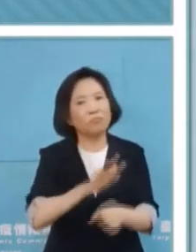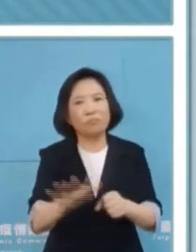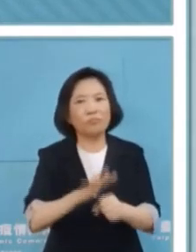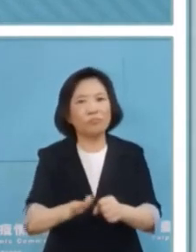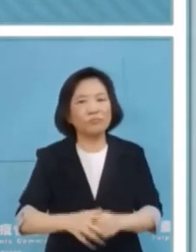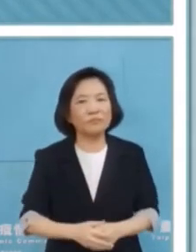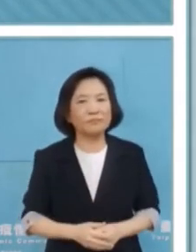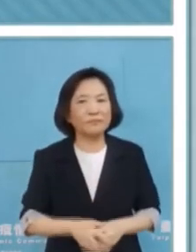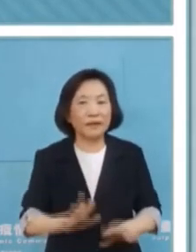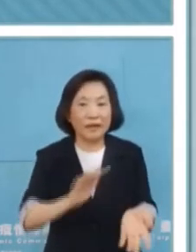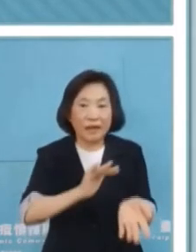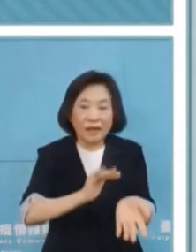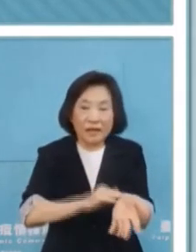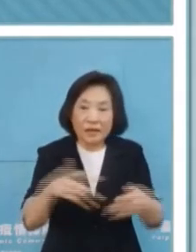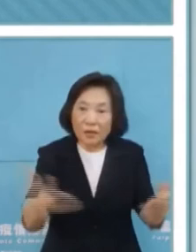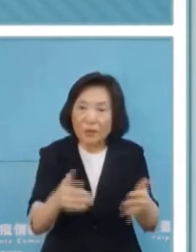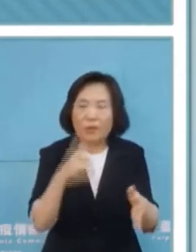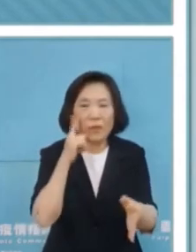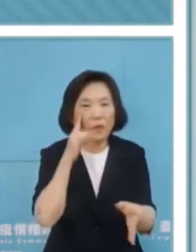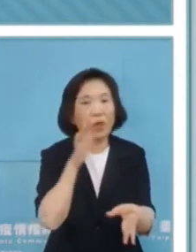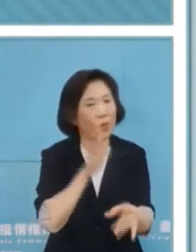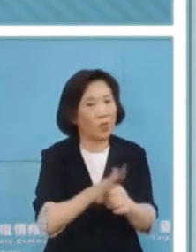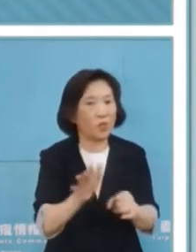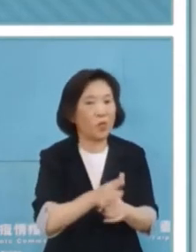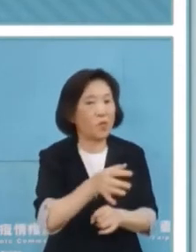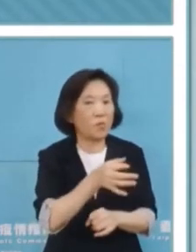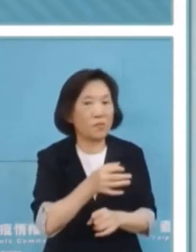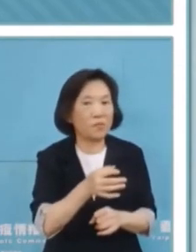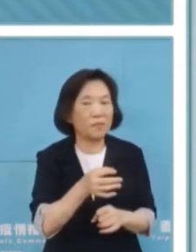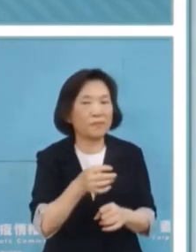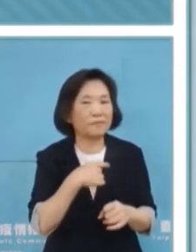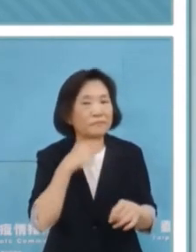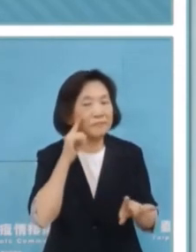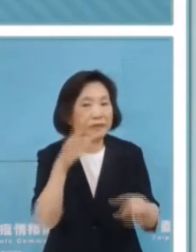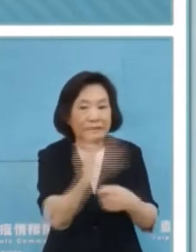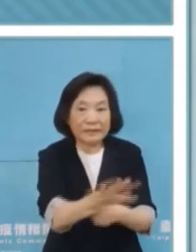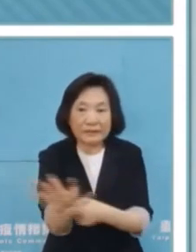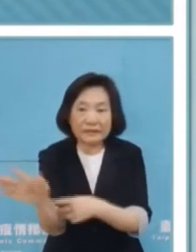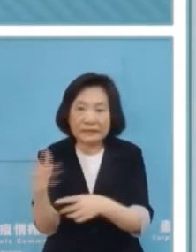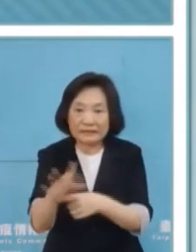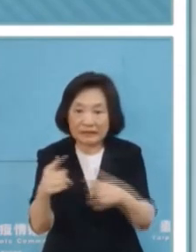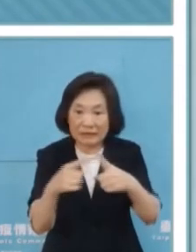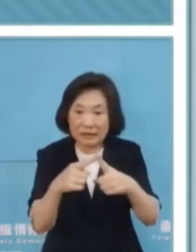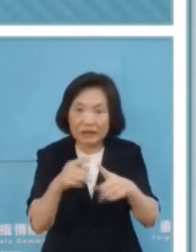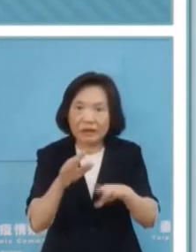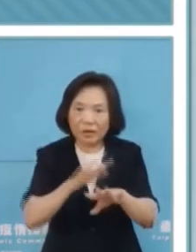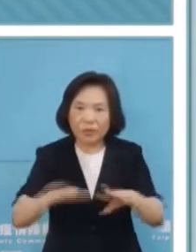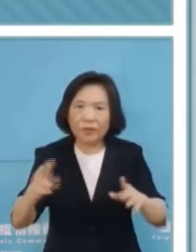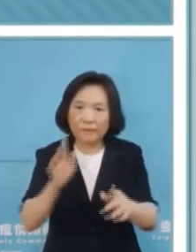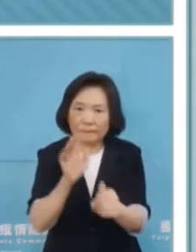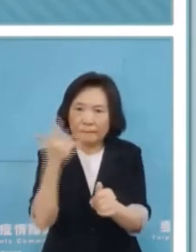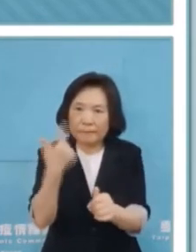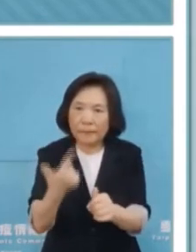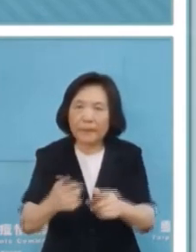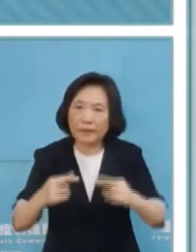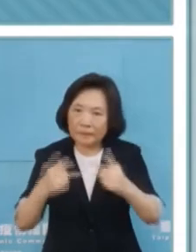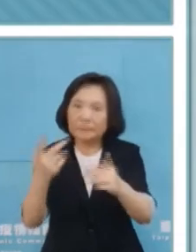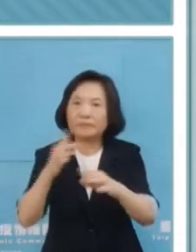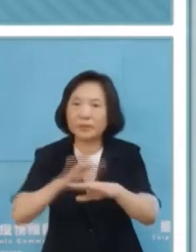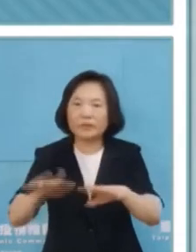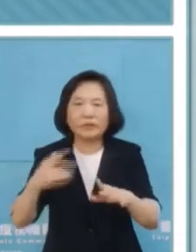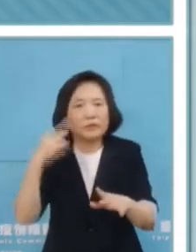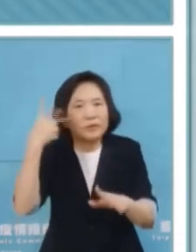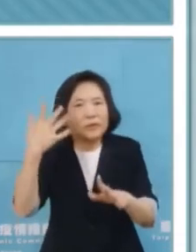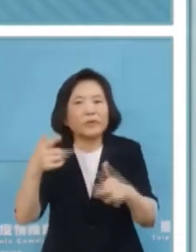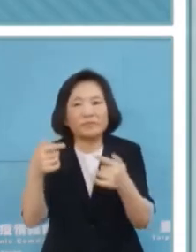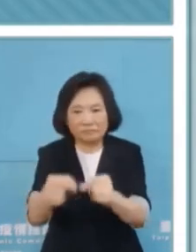医疗量能够的状态下，我相信对这些死亡的百分比一定会改善。那么